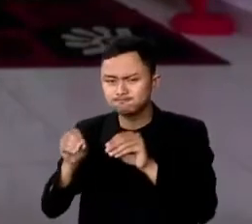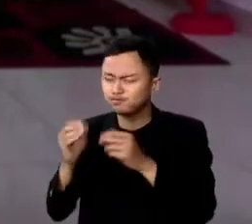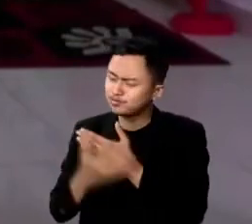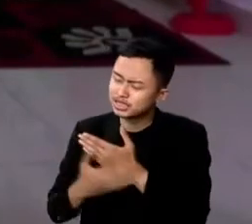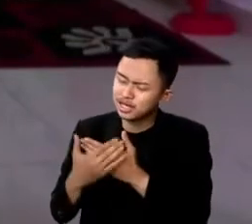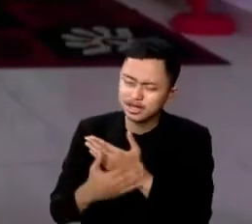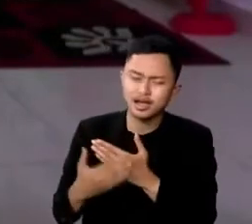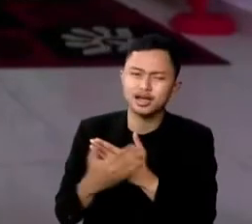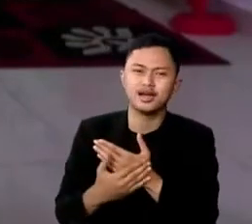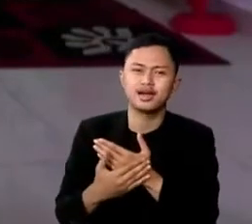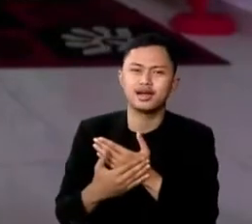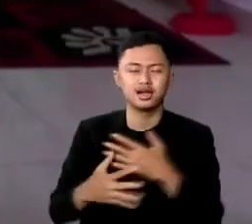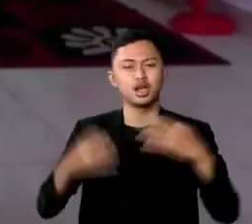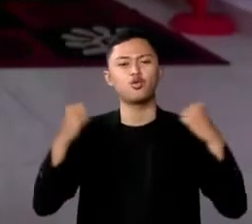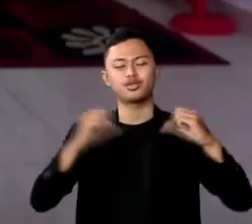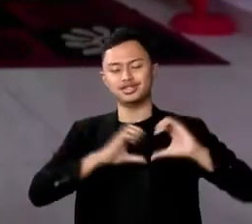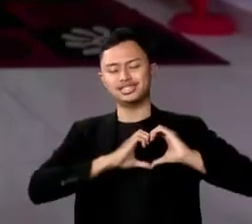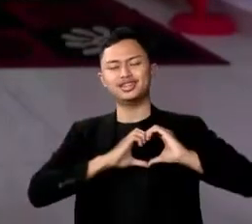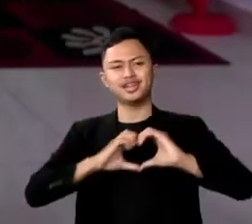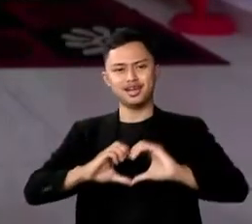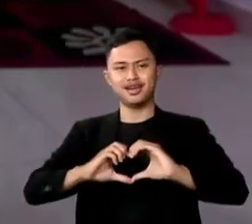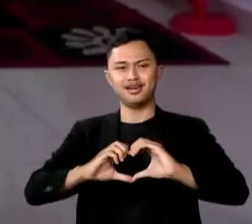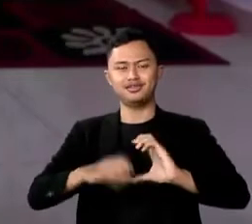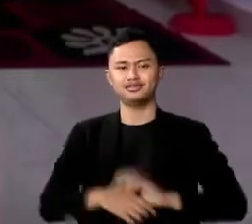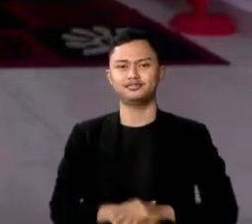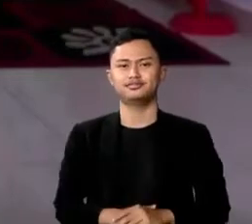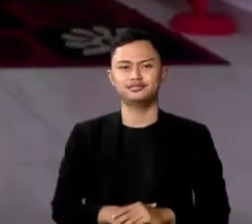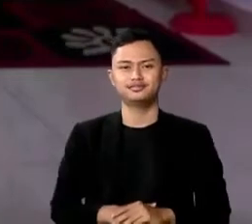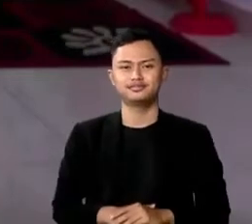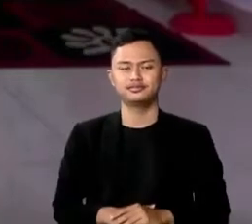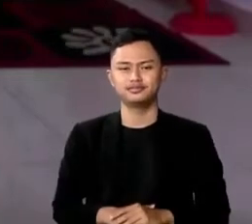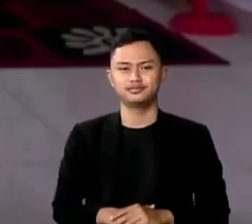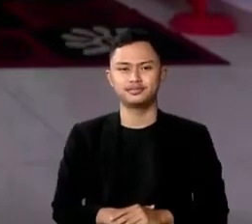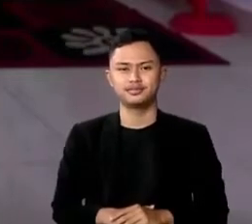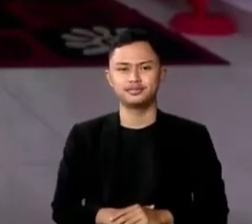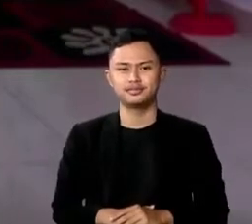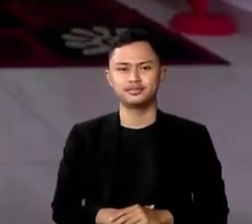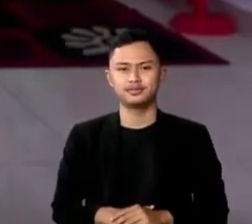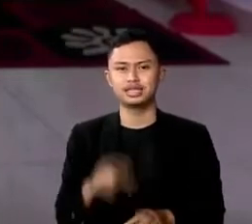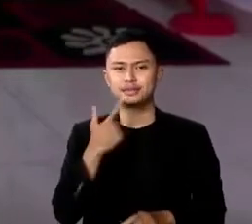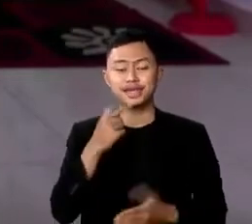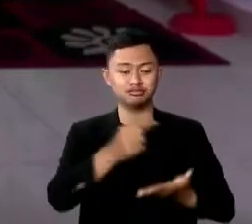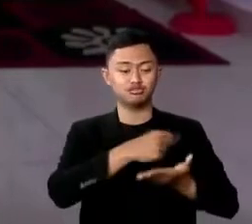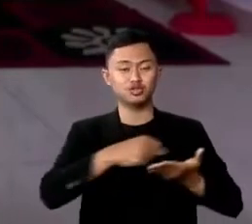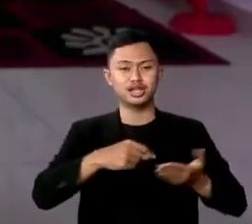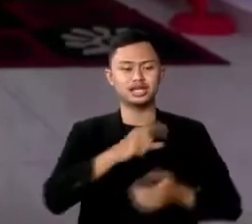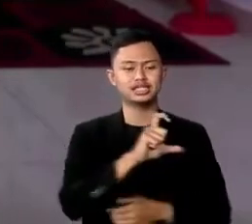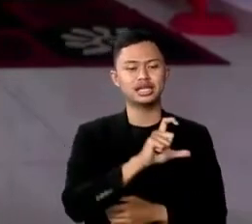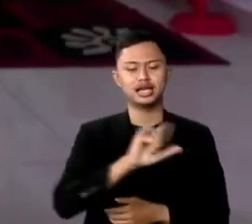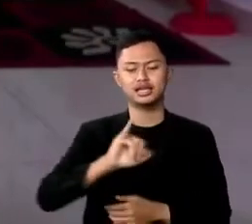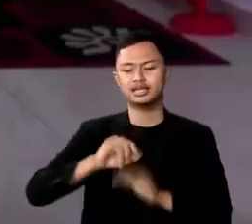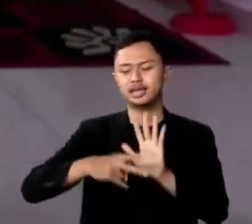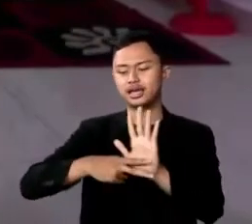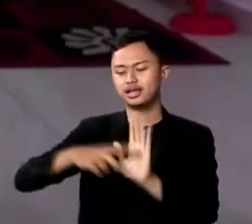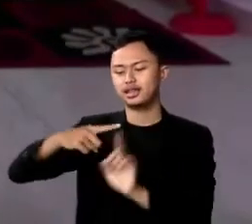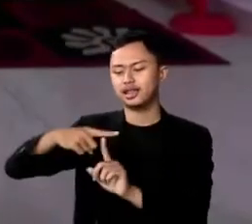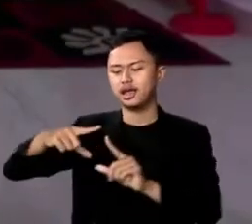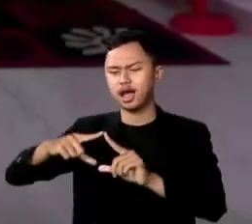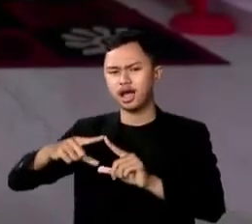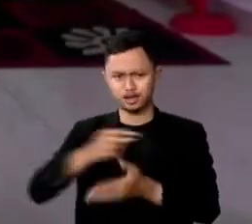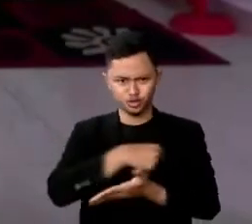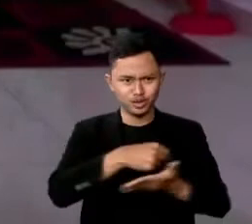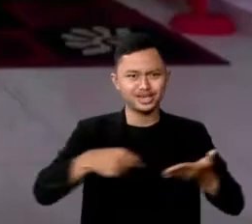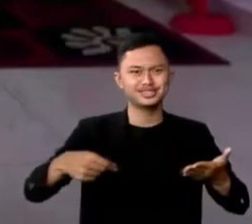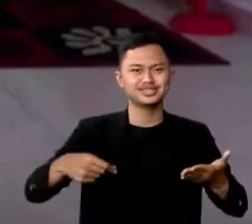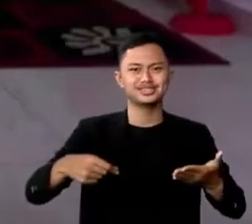penuh kasih sayang dengan kekuatan cinta lalu sediaan apa tulisan cinta0